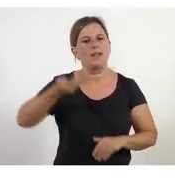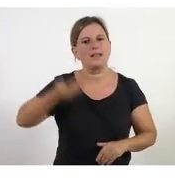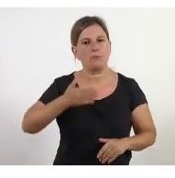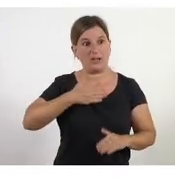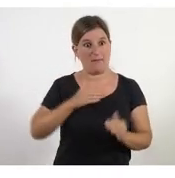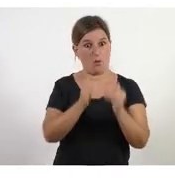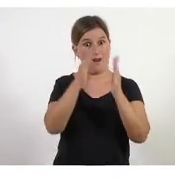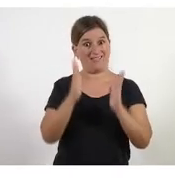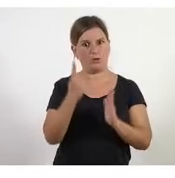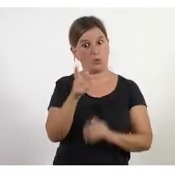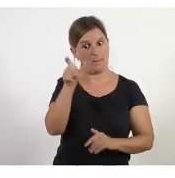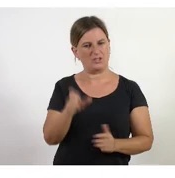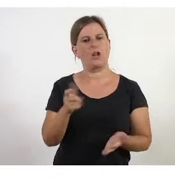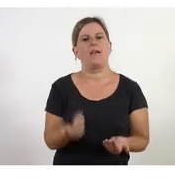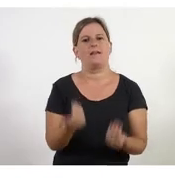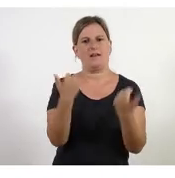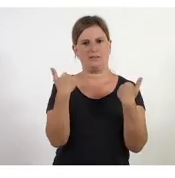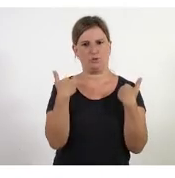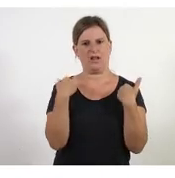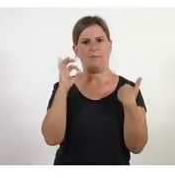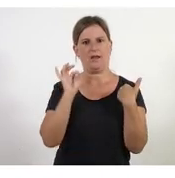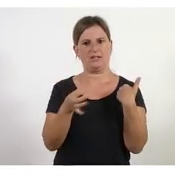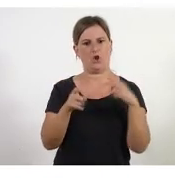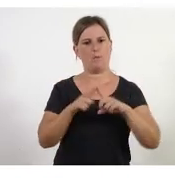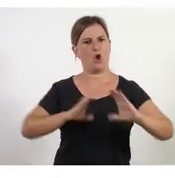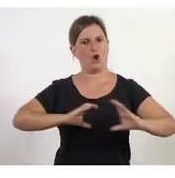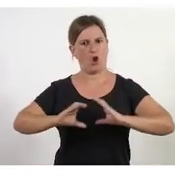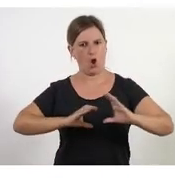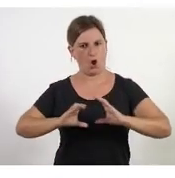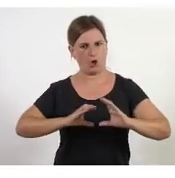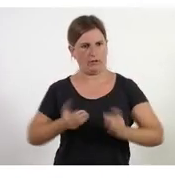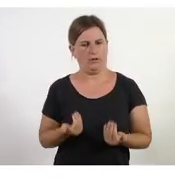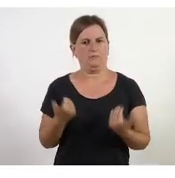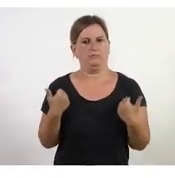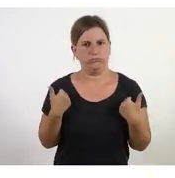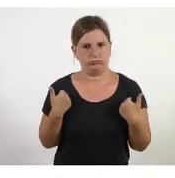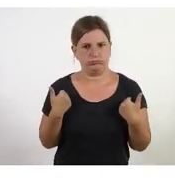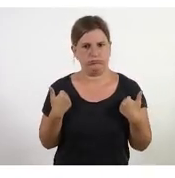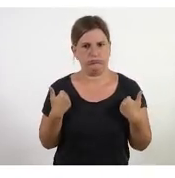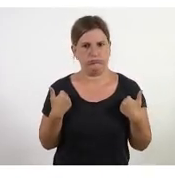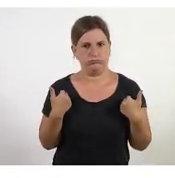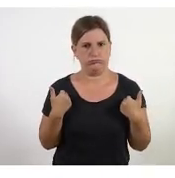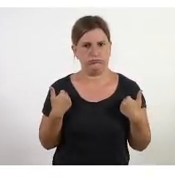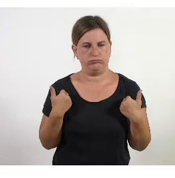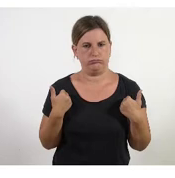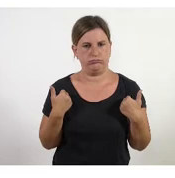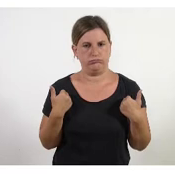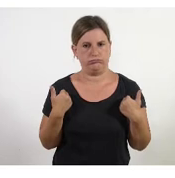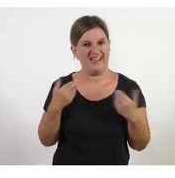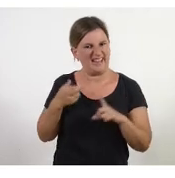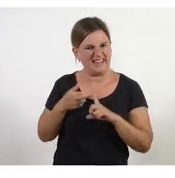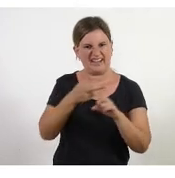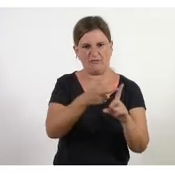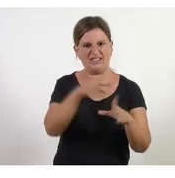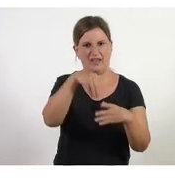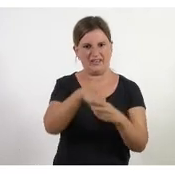persona que es responsabilitzi, que agafi les rendes i que d'alguna forma sigui la persona de referència dintre